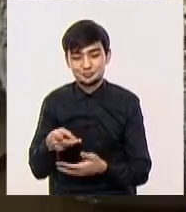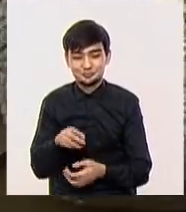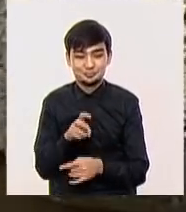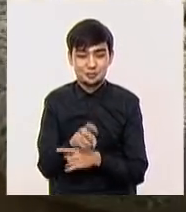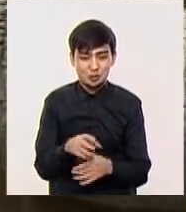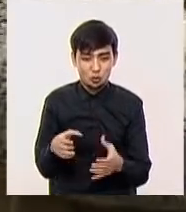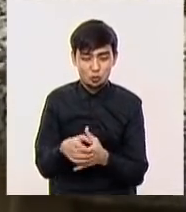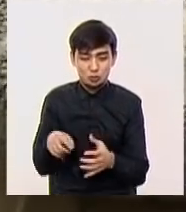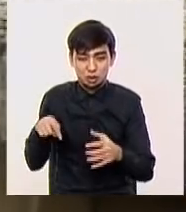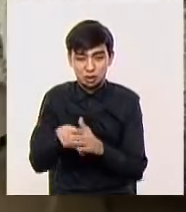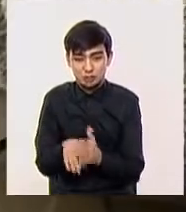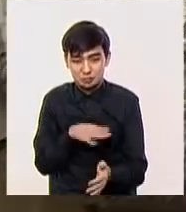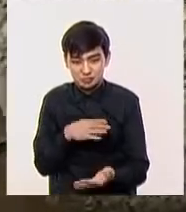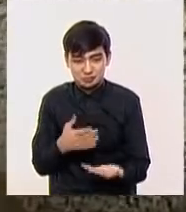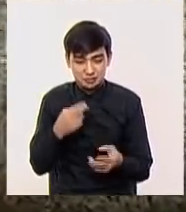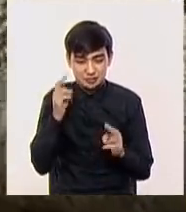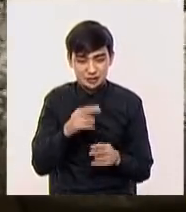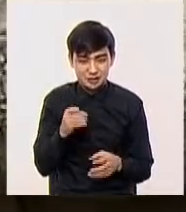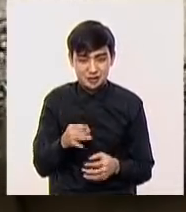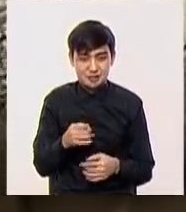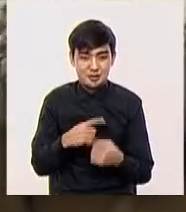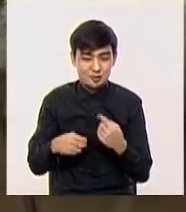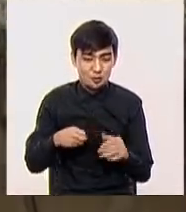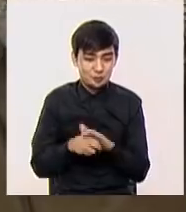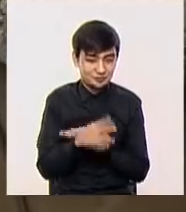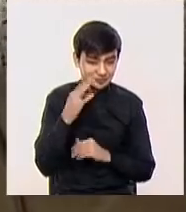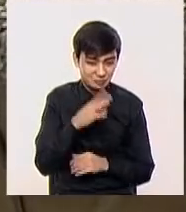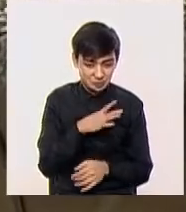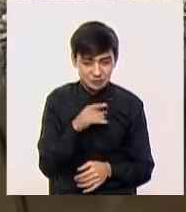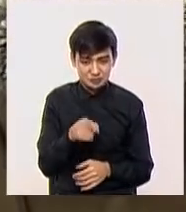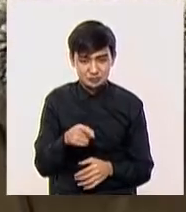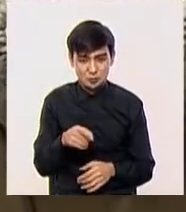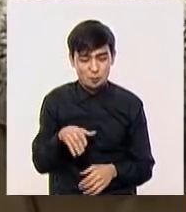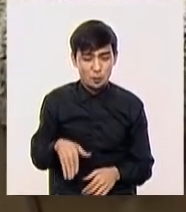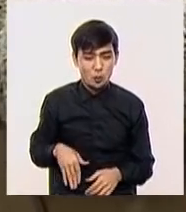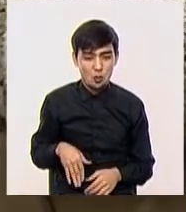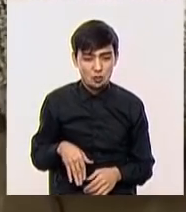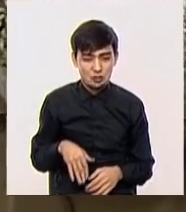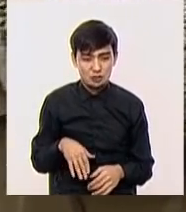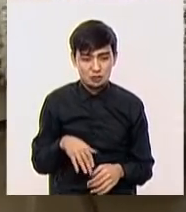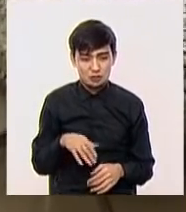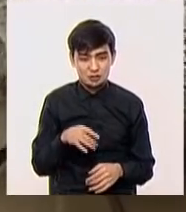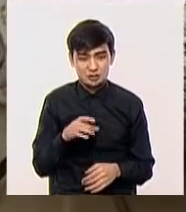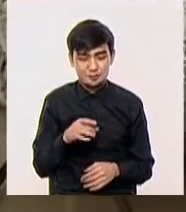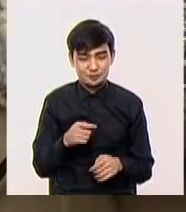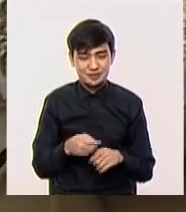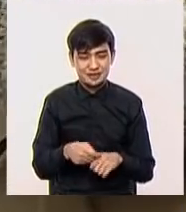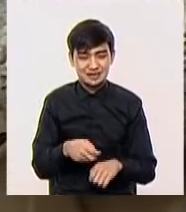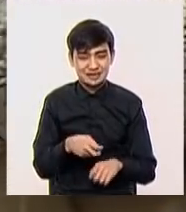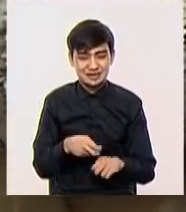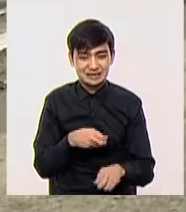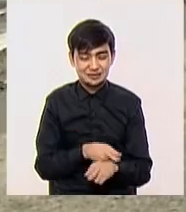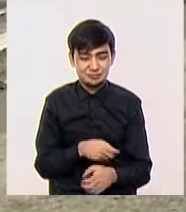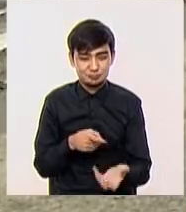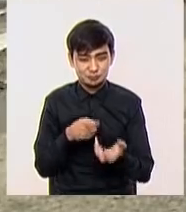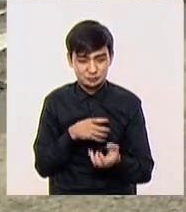еті түсіп қалған ғой деймін. Сөйтіп қайтадан қашып кетіп бара жатқан жерінен аяғына жап, не резина немене дейт бір бәлемін атып